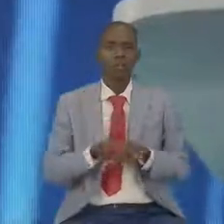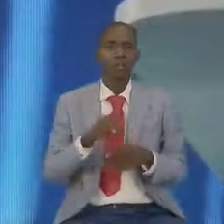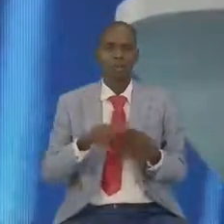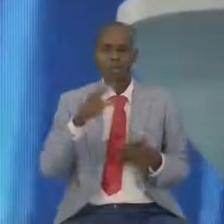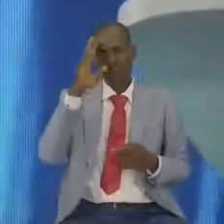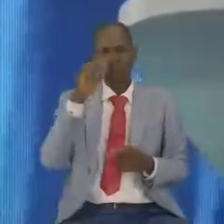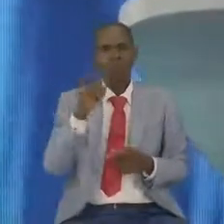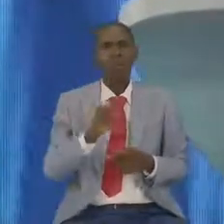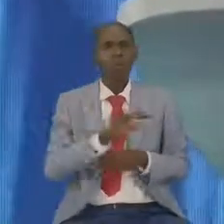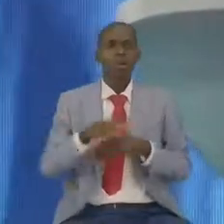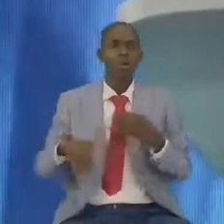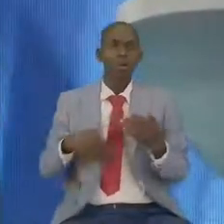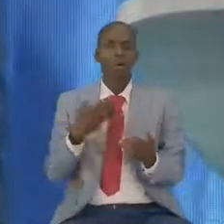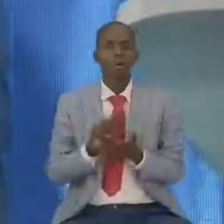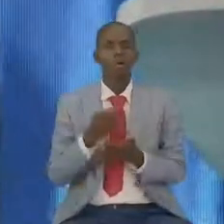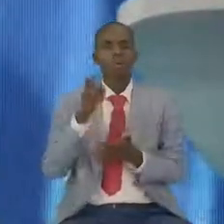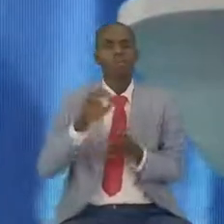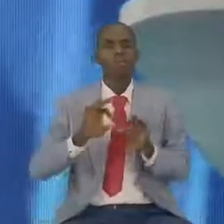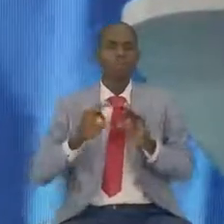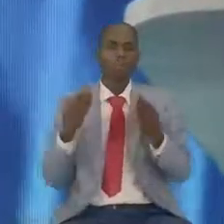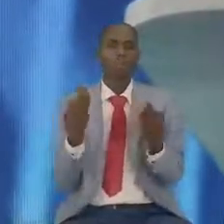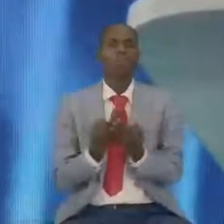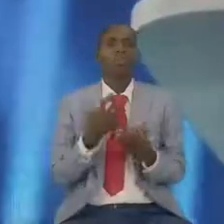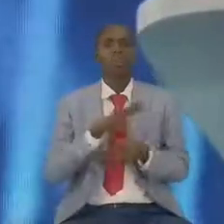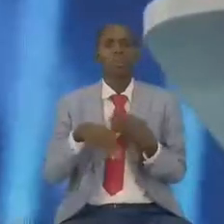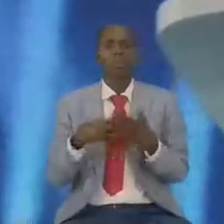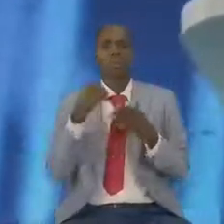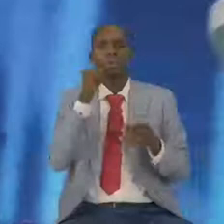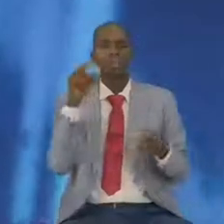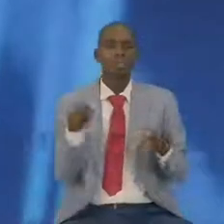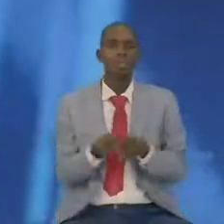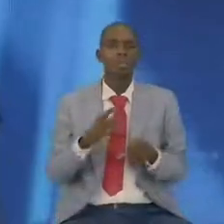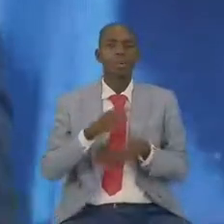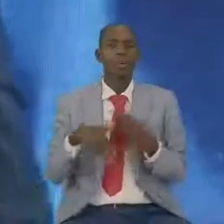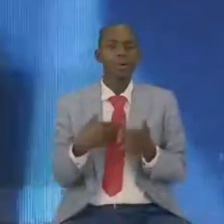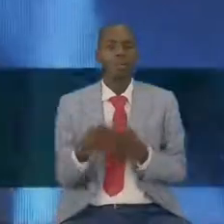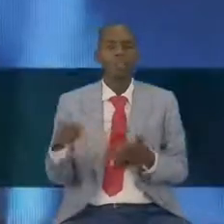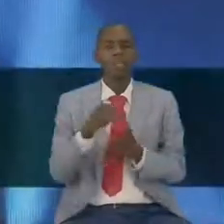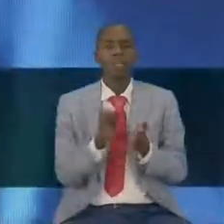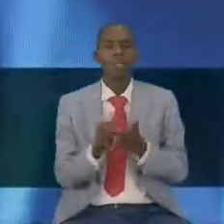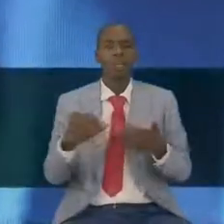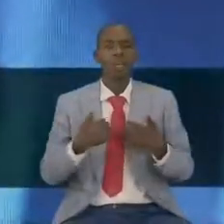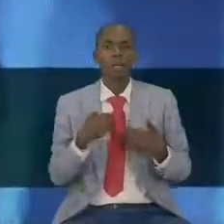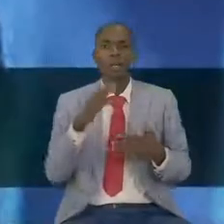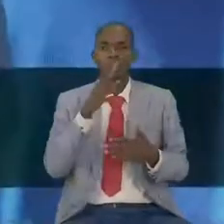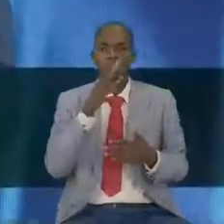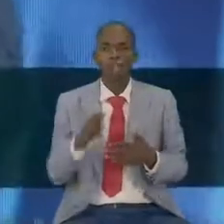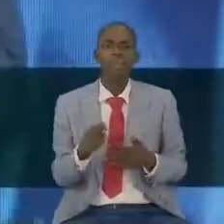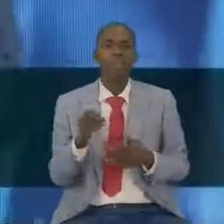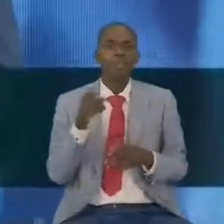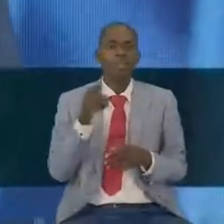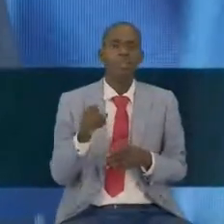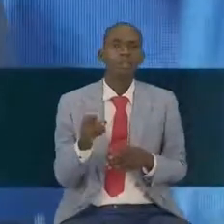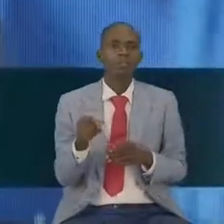Job vinrent tous le visiter. et tous ses anciens